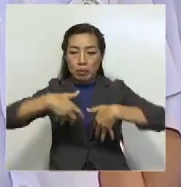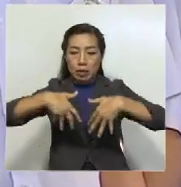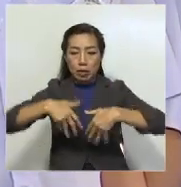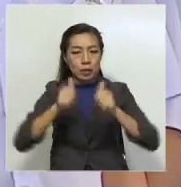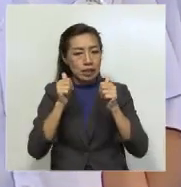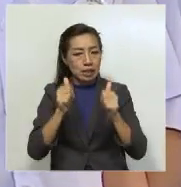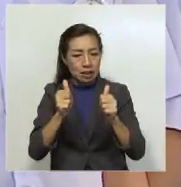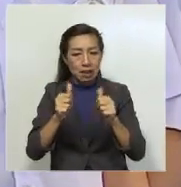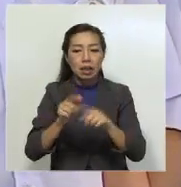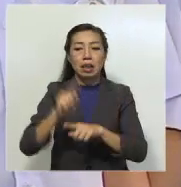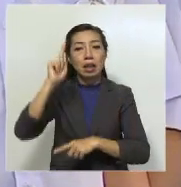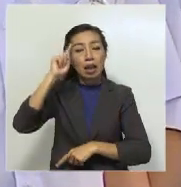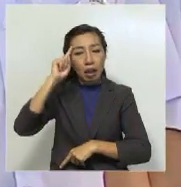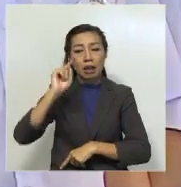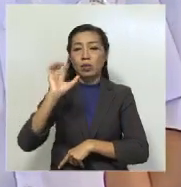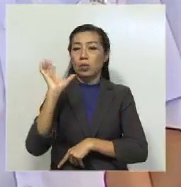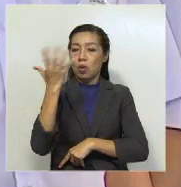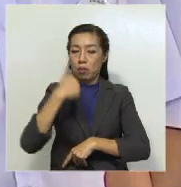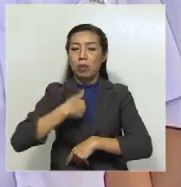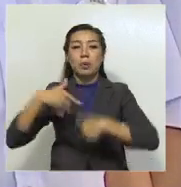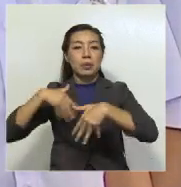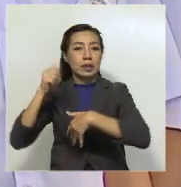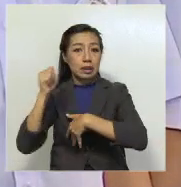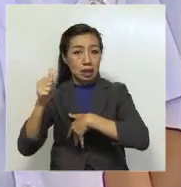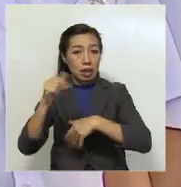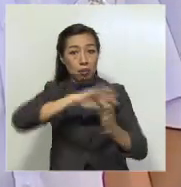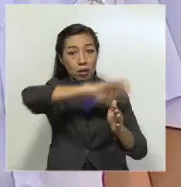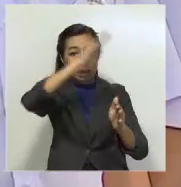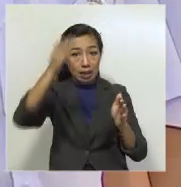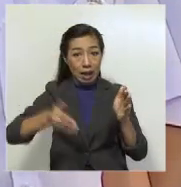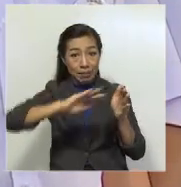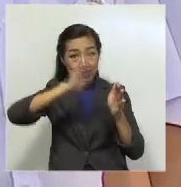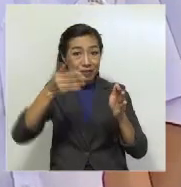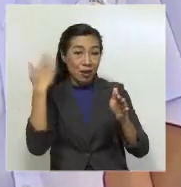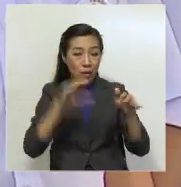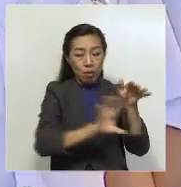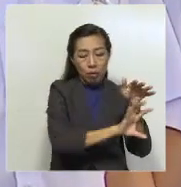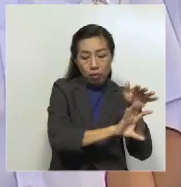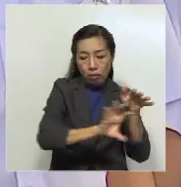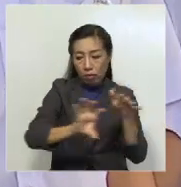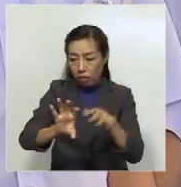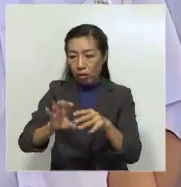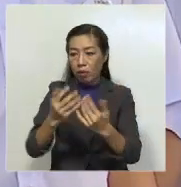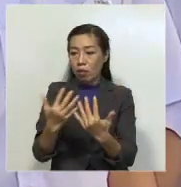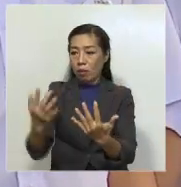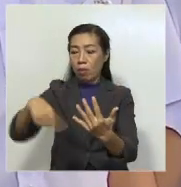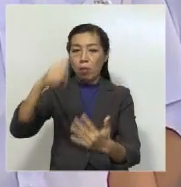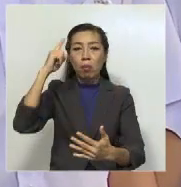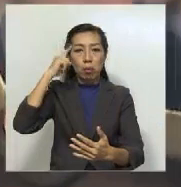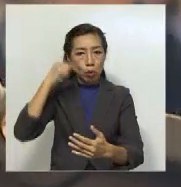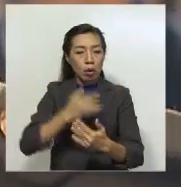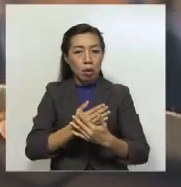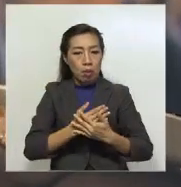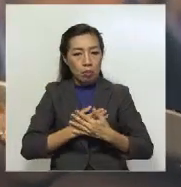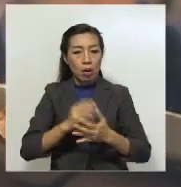ลกหลังจากที่ออกมาจากถ้ำพวกผมได้รับรู้และซาบซึ้งถึงความรักและความห่วงใยอันยิ่งใหญ่